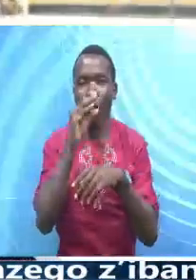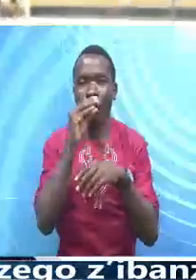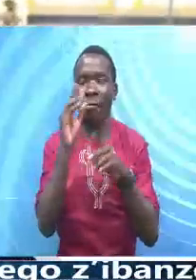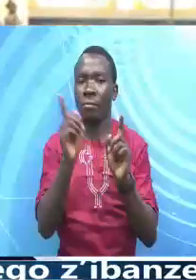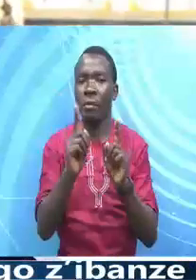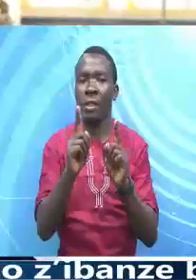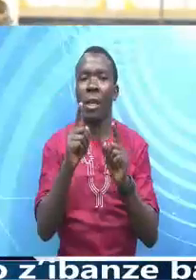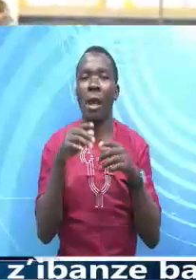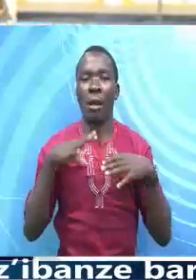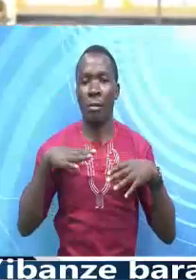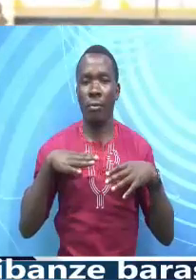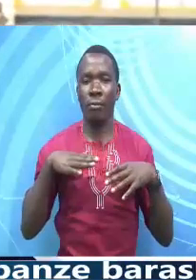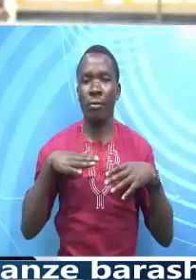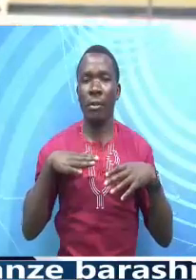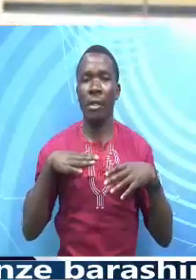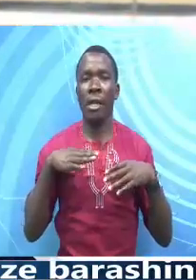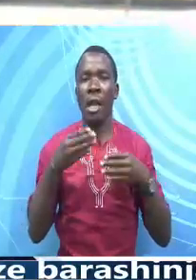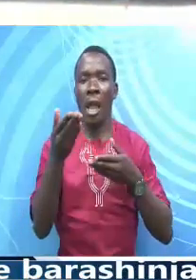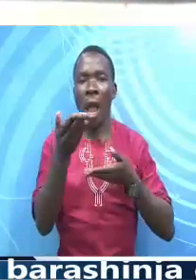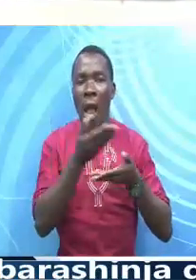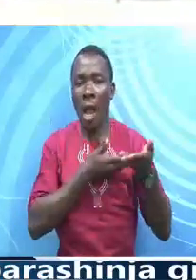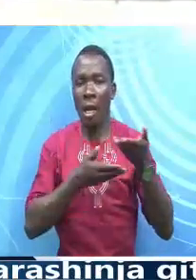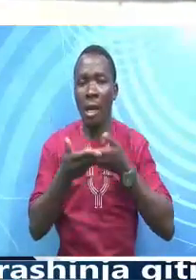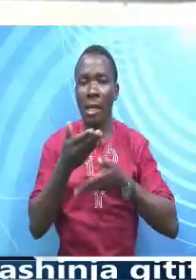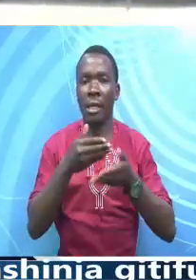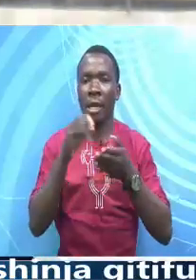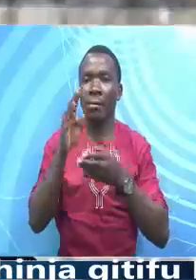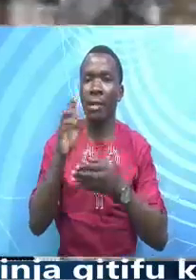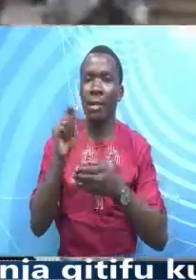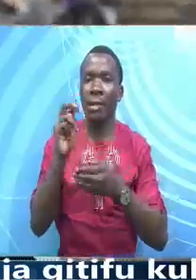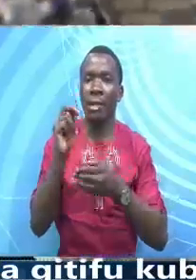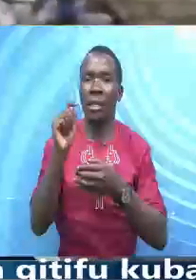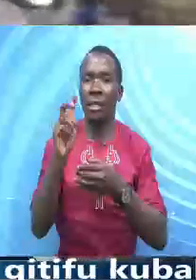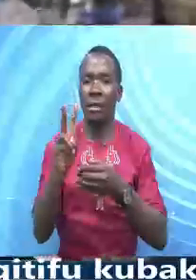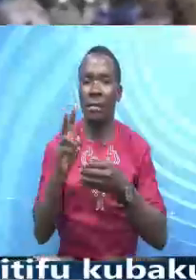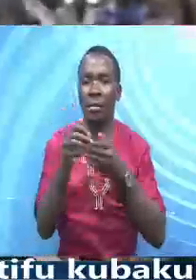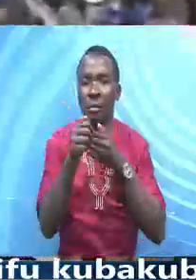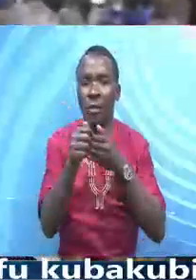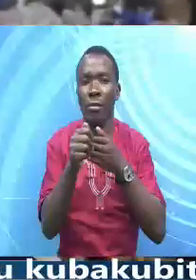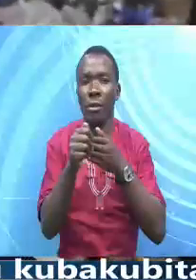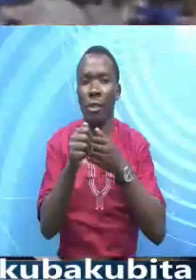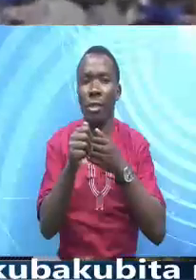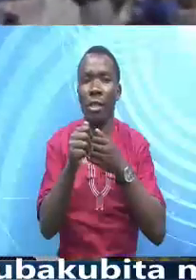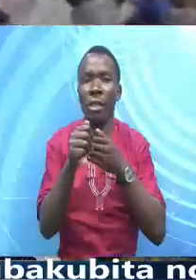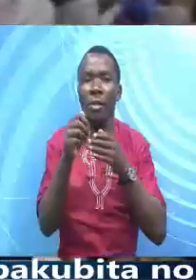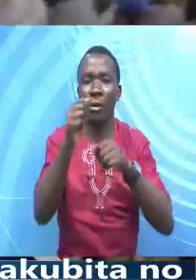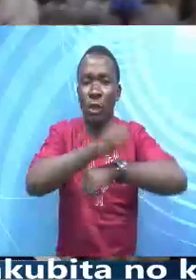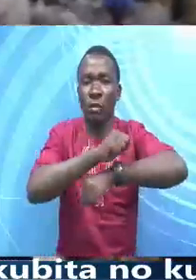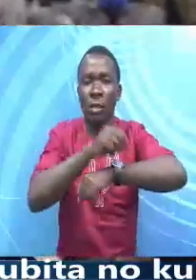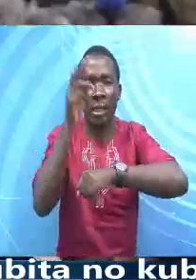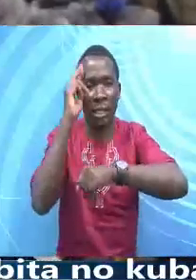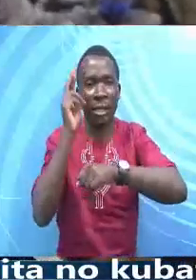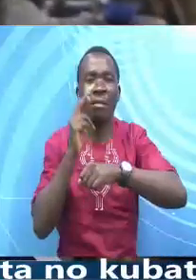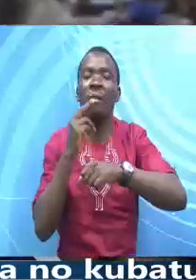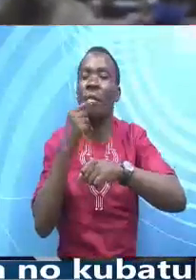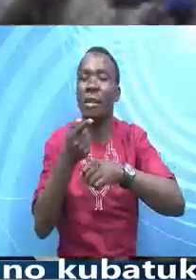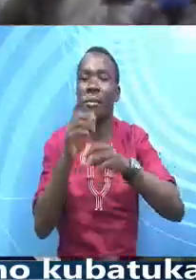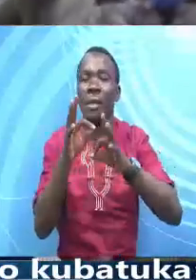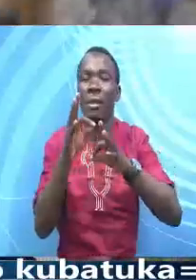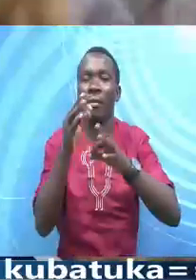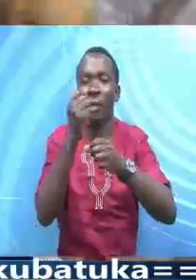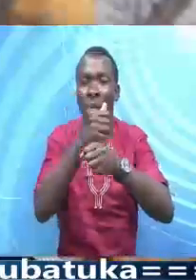na BTV mu muyobozi wa groupe scolaire ADPR Ruhango yatubwiye ko ngitangira ry'amashuri muri rusange ryagenze neza nguretse mu mwaka wa mbere